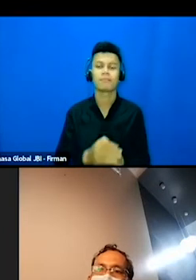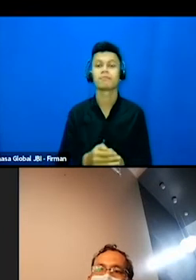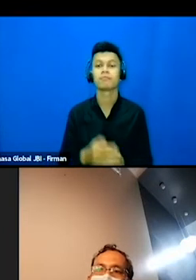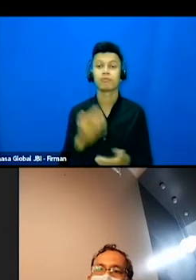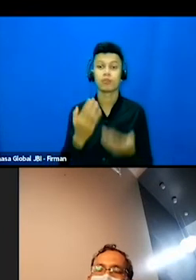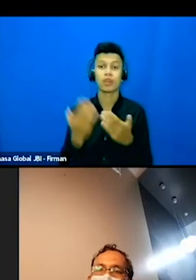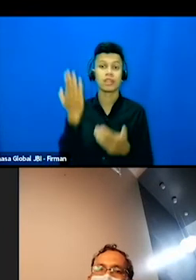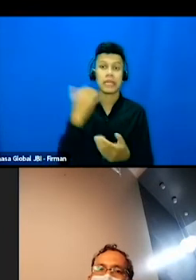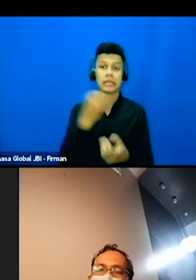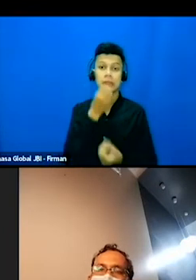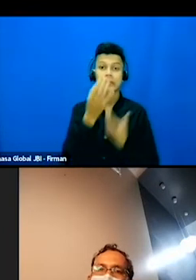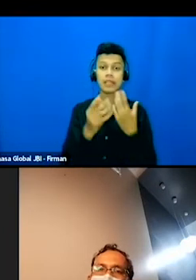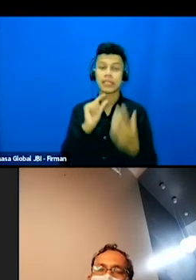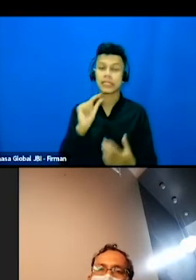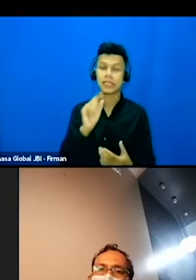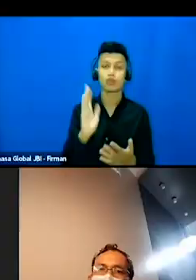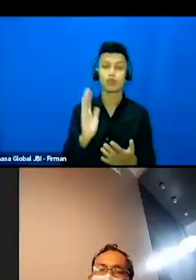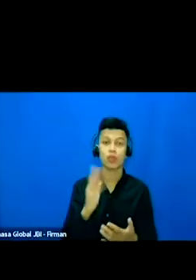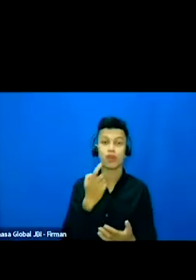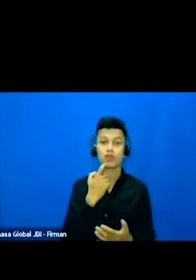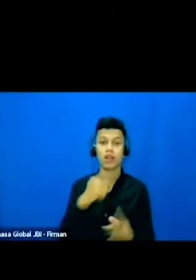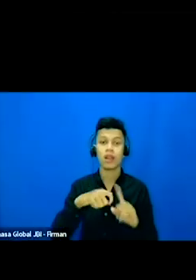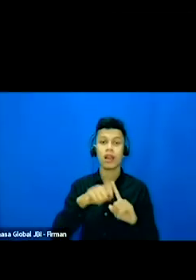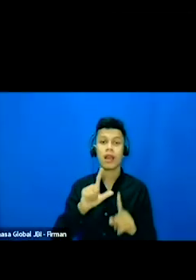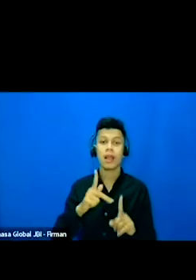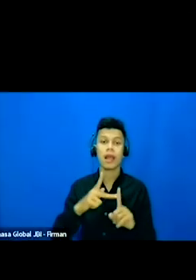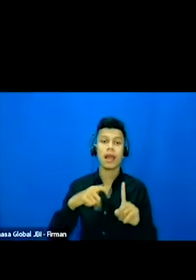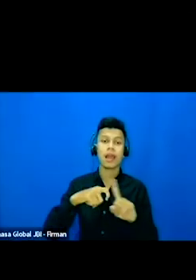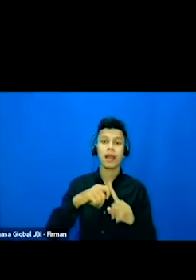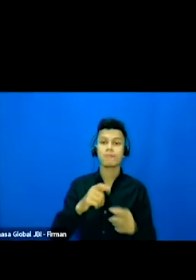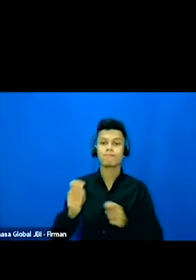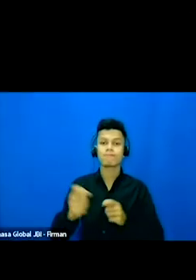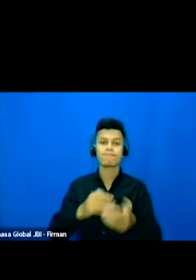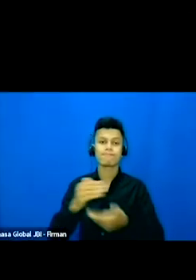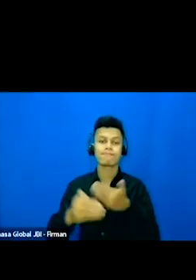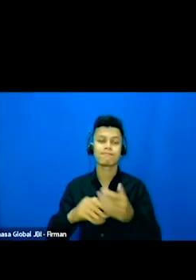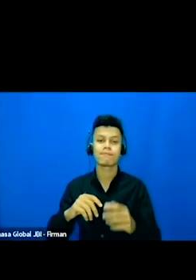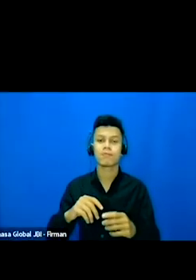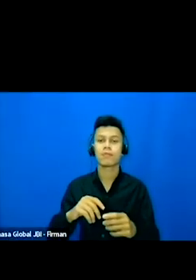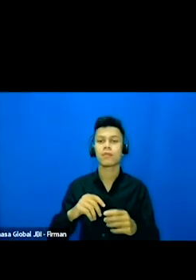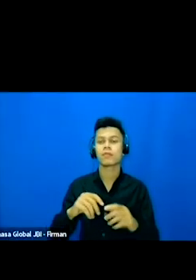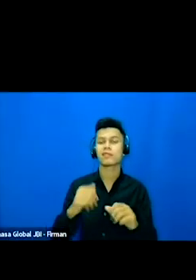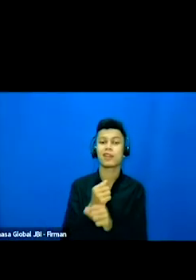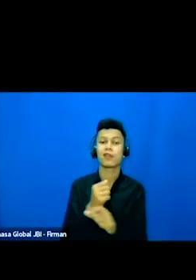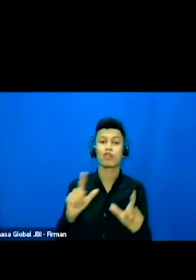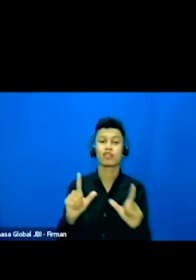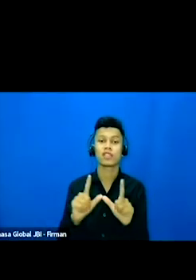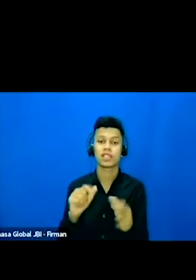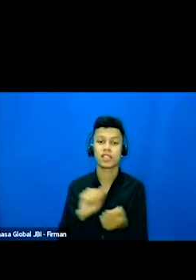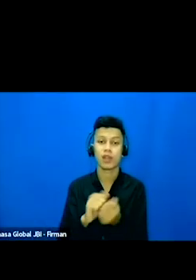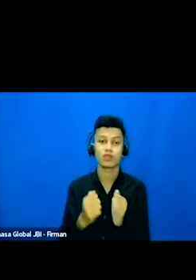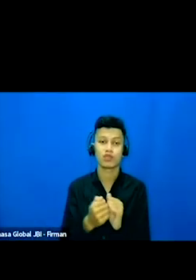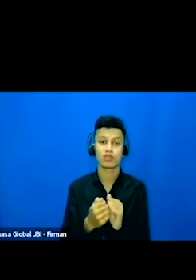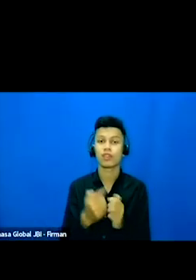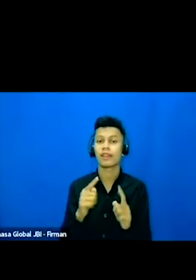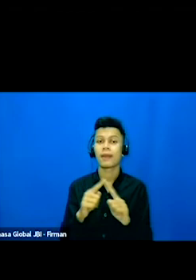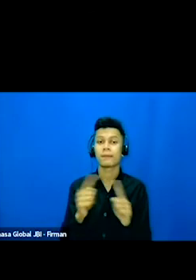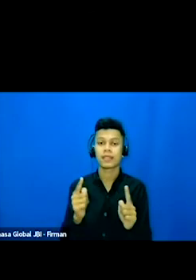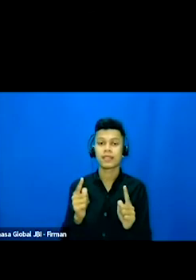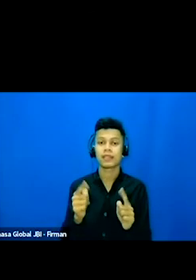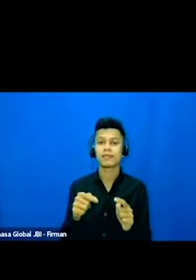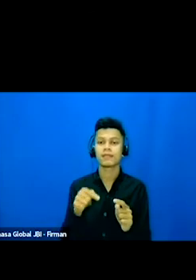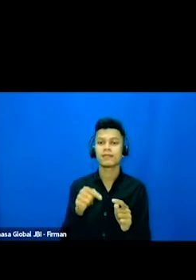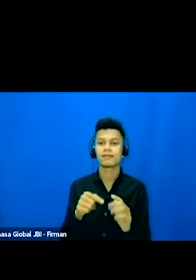juga ya sedikit mengenai bagaimana klh menangani kasus klingsing tapi pertanyaan ini dispesifikan